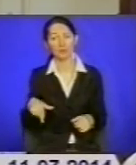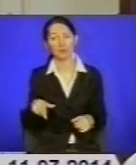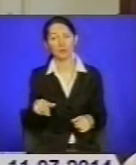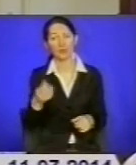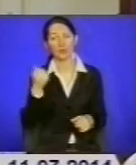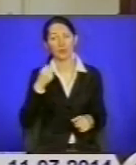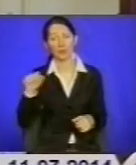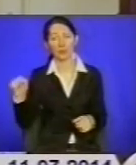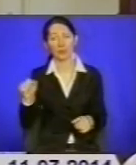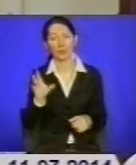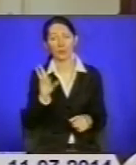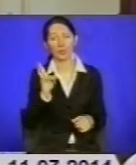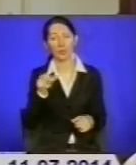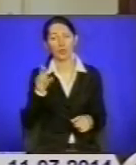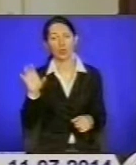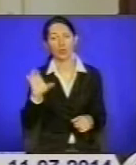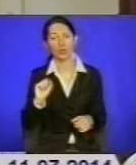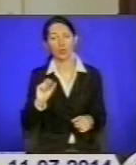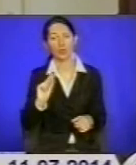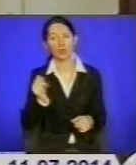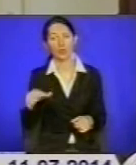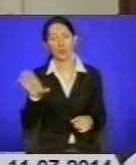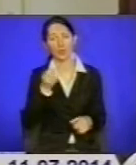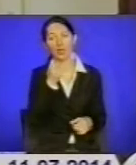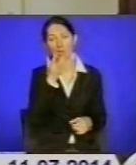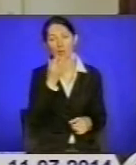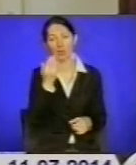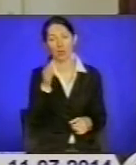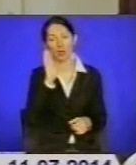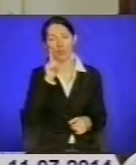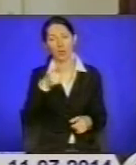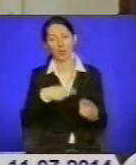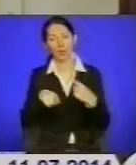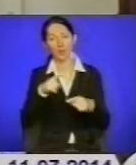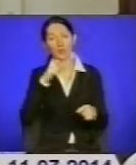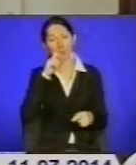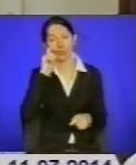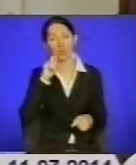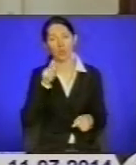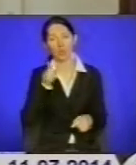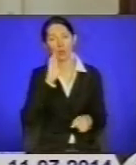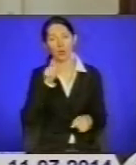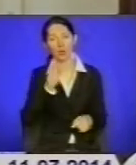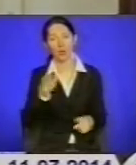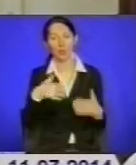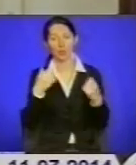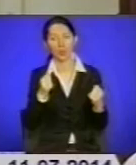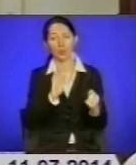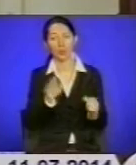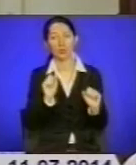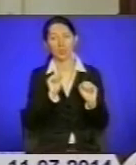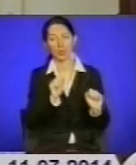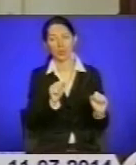героїчною Надією Савченко, все гаразд, вона повернеться в Україну. вона буде здоровою, буде